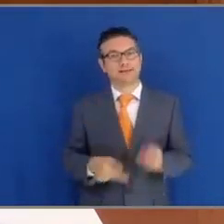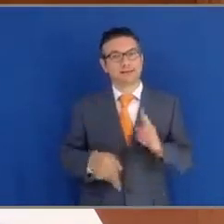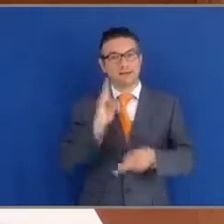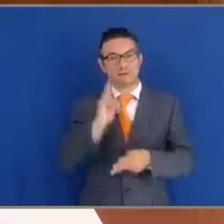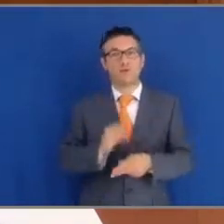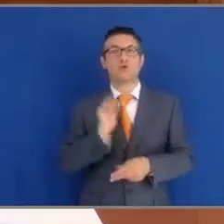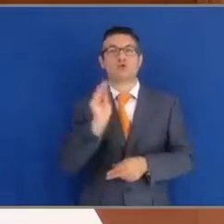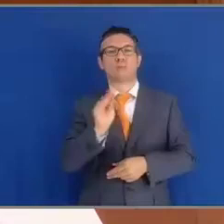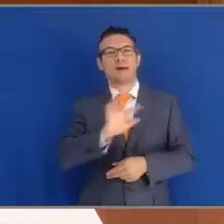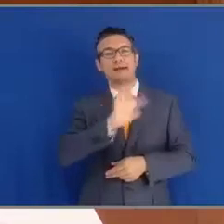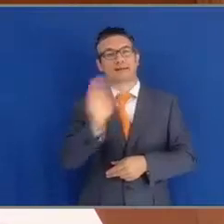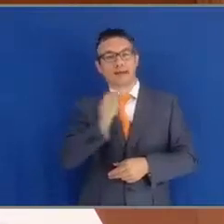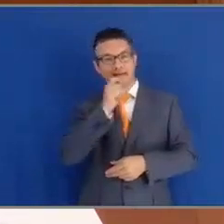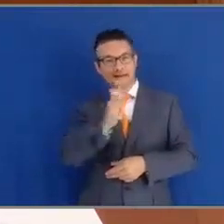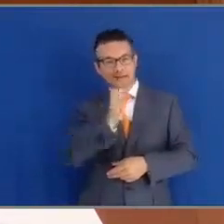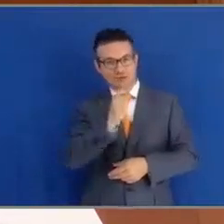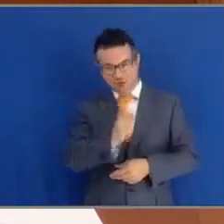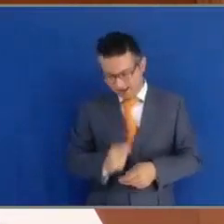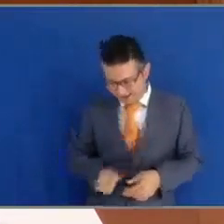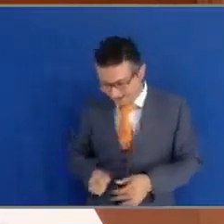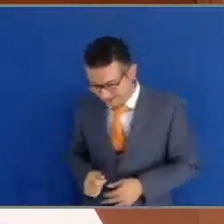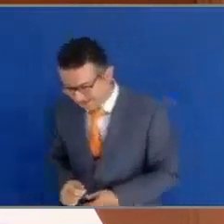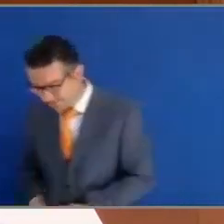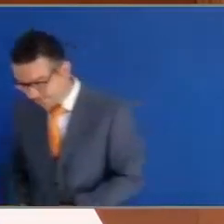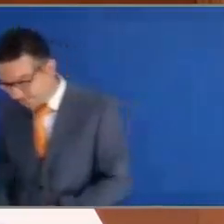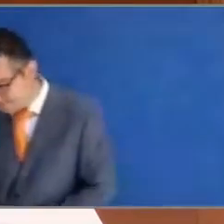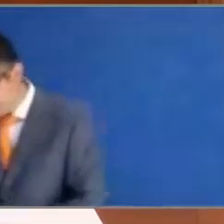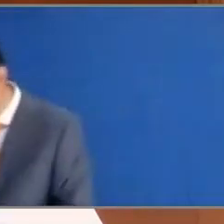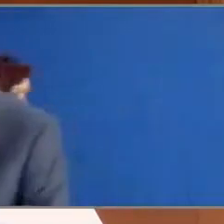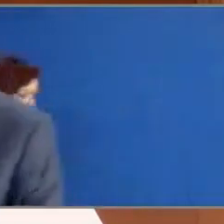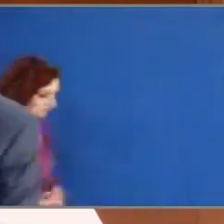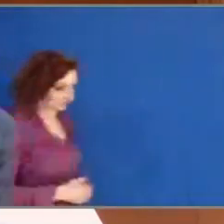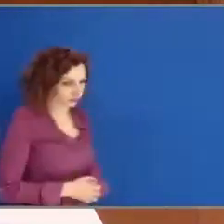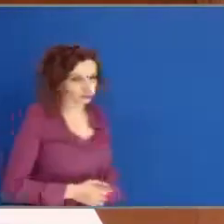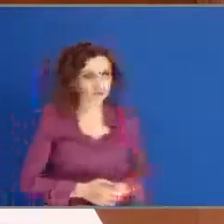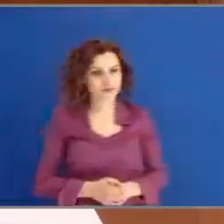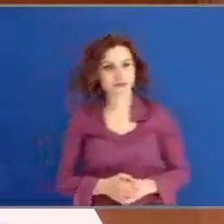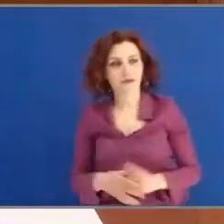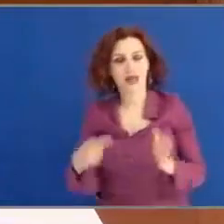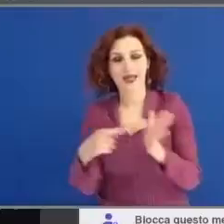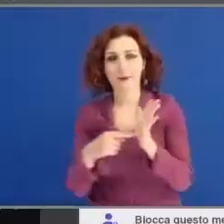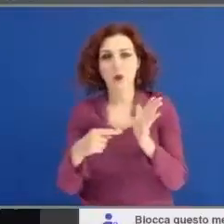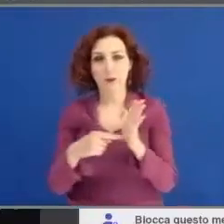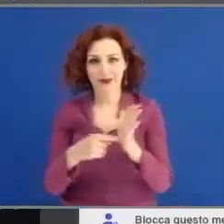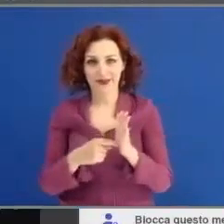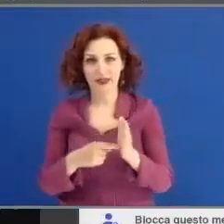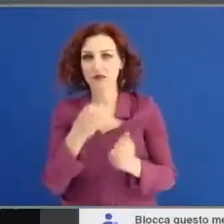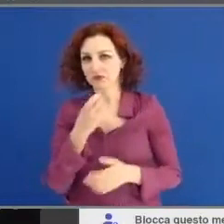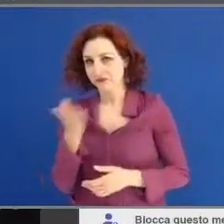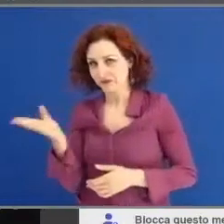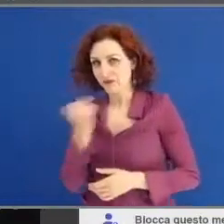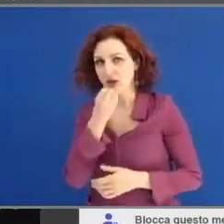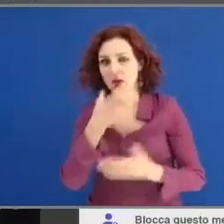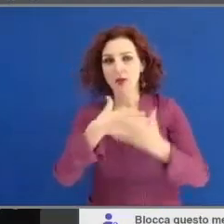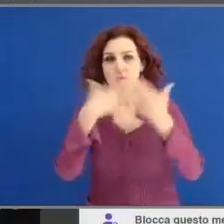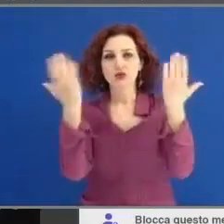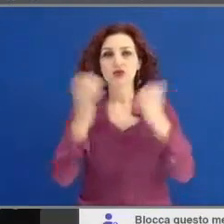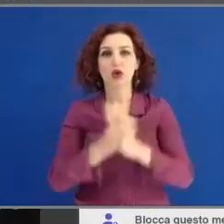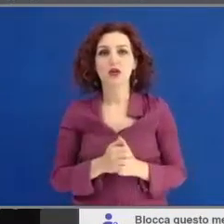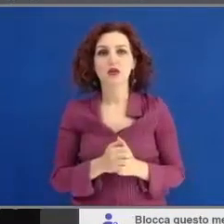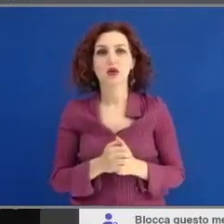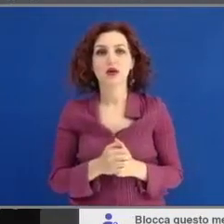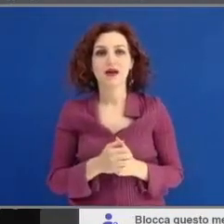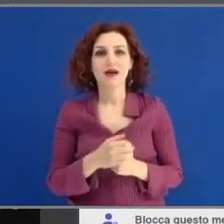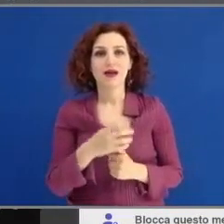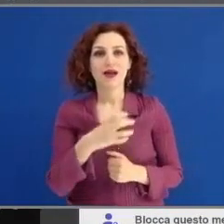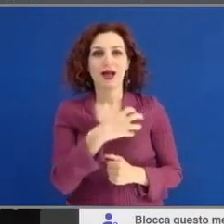Gentile, Repubblica, puoi parlare. Sì, buongiorno. Allora, l'assessore D'Amato ha